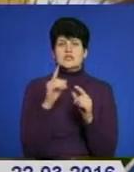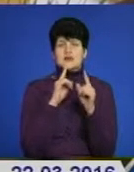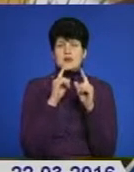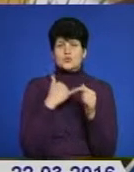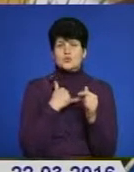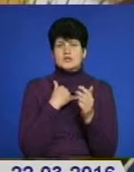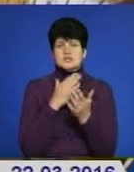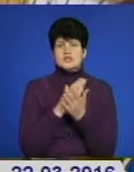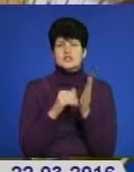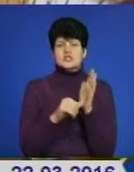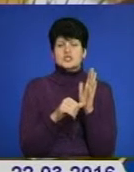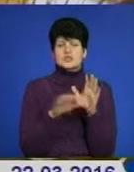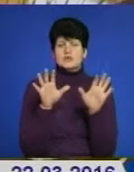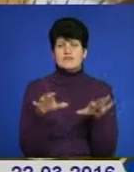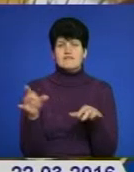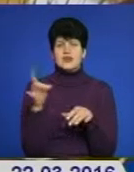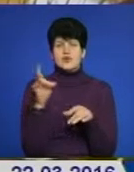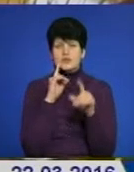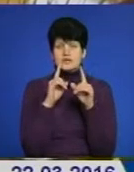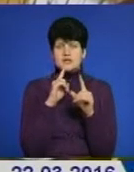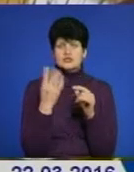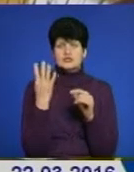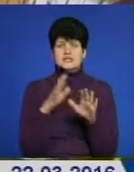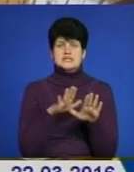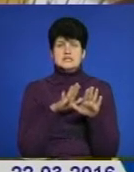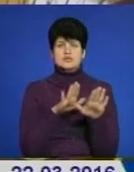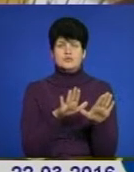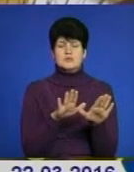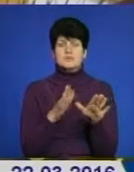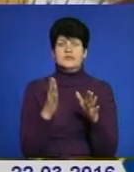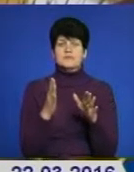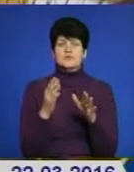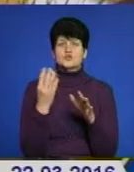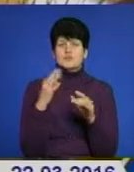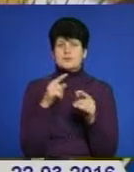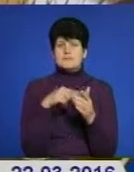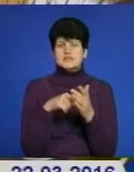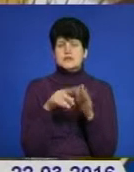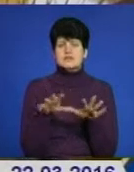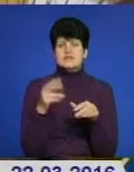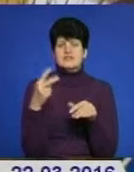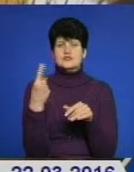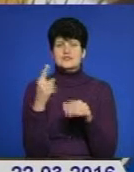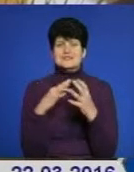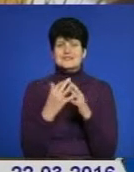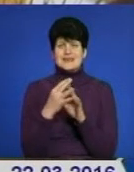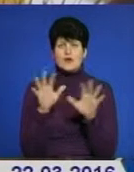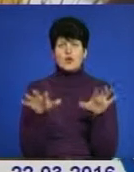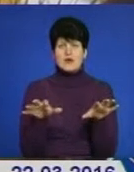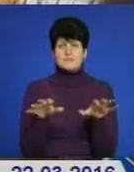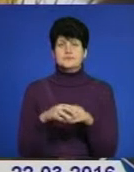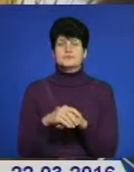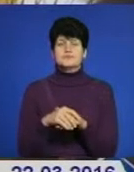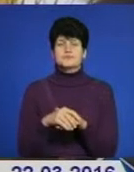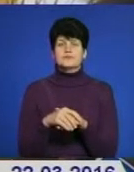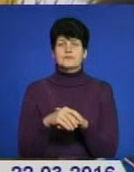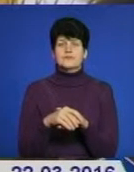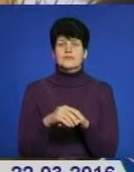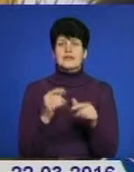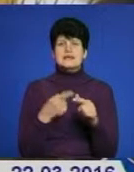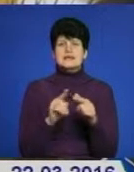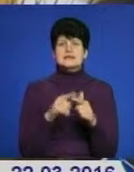6 голів районних рад, 3 заступники, 4 міські голови, 21 сільський голова. Тобто це є